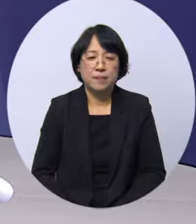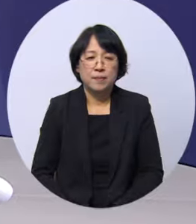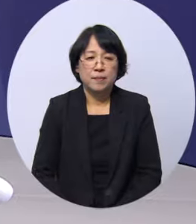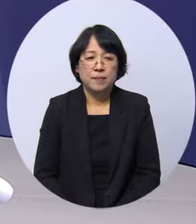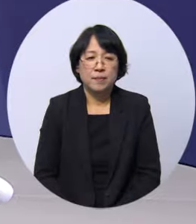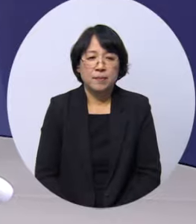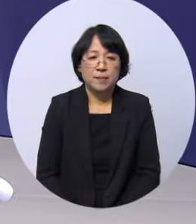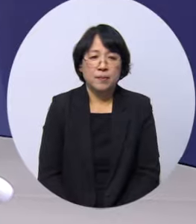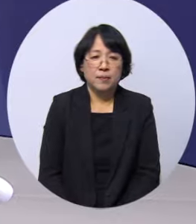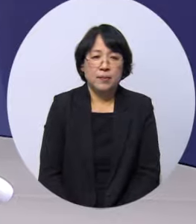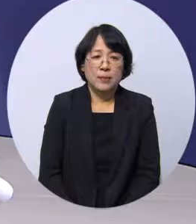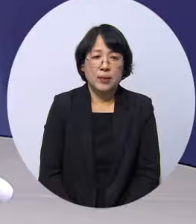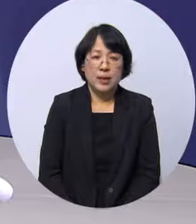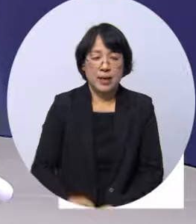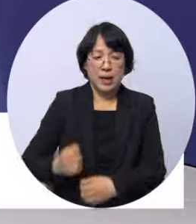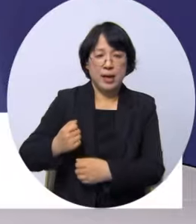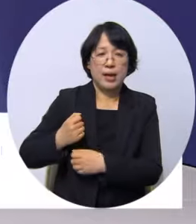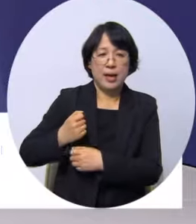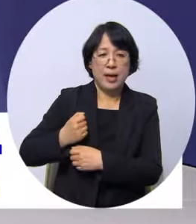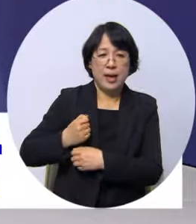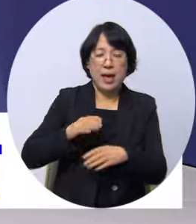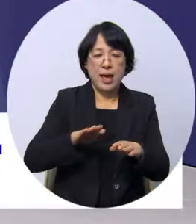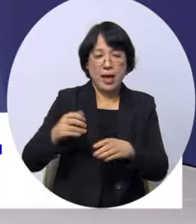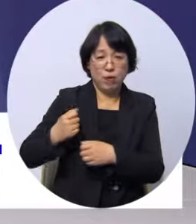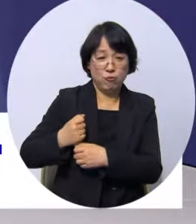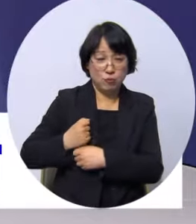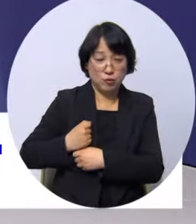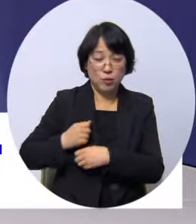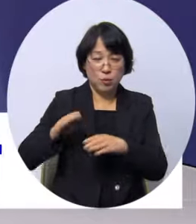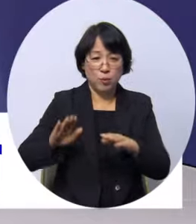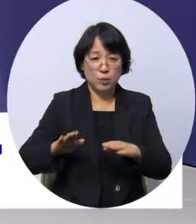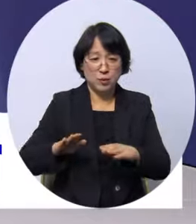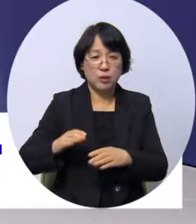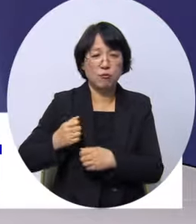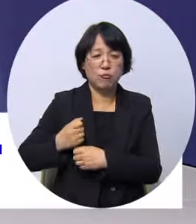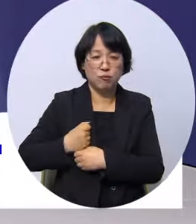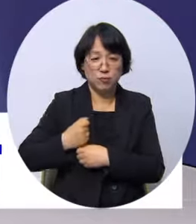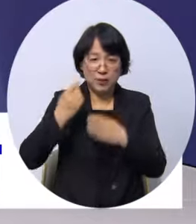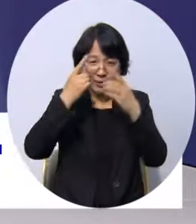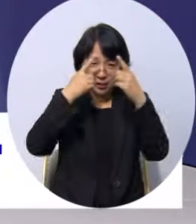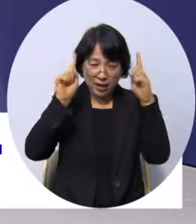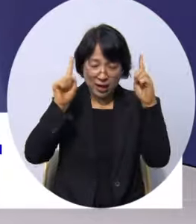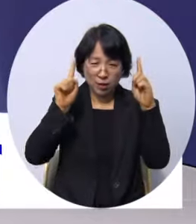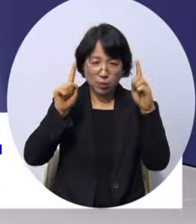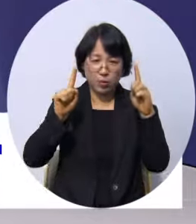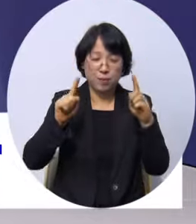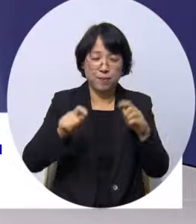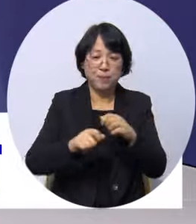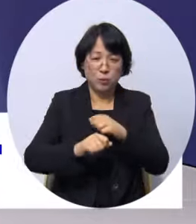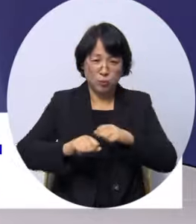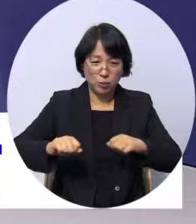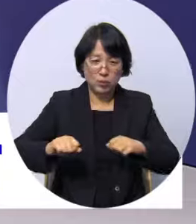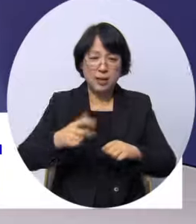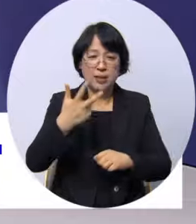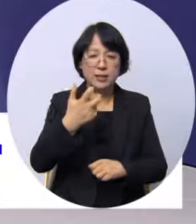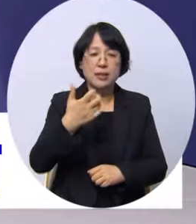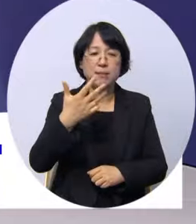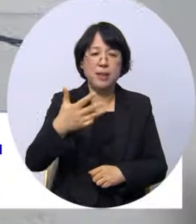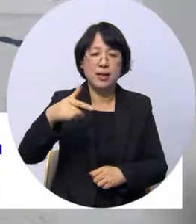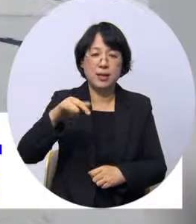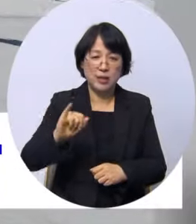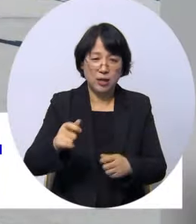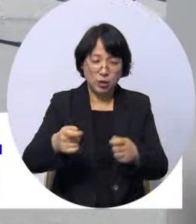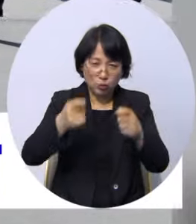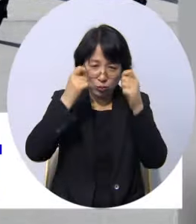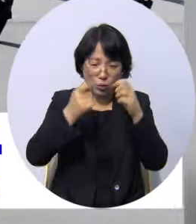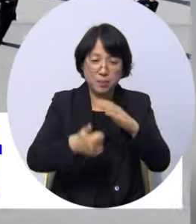다입니다 해군은 오늘 신원식 국방부장관 주관으로 해군 사관학교 연병장에서 제 78기 해군 사관생도 졸론